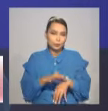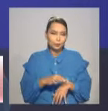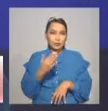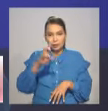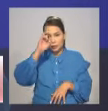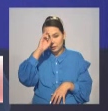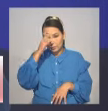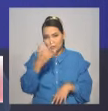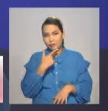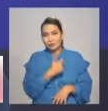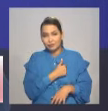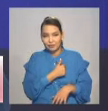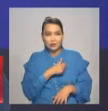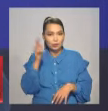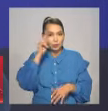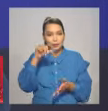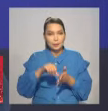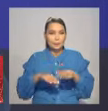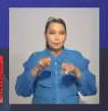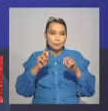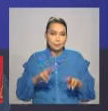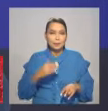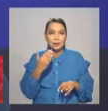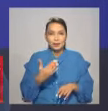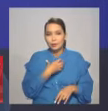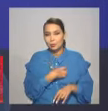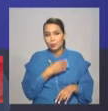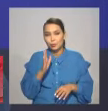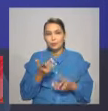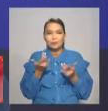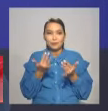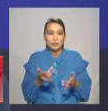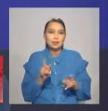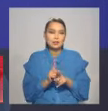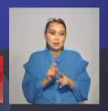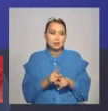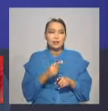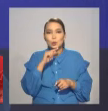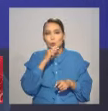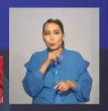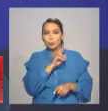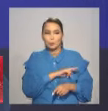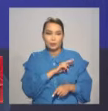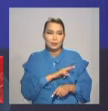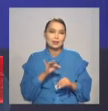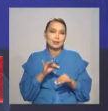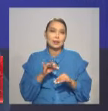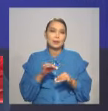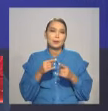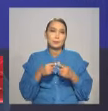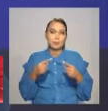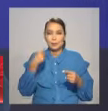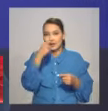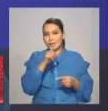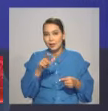образца по военно-учетным специальностям. Учитывая особенности, они будут востребованы в реальном секторе экономики. Также 70 учреждений высшего